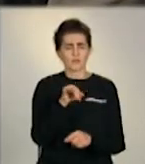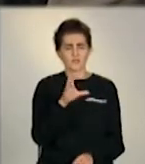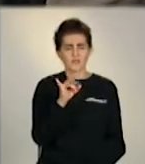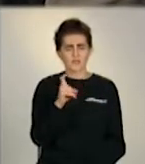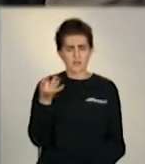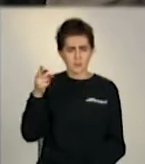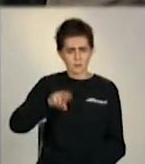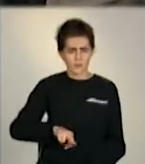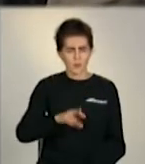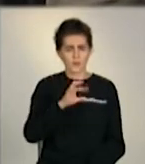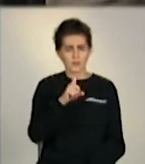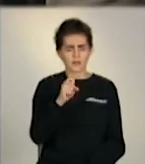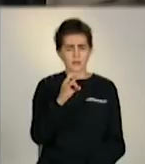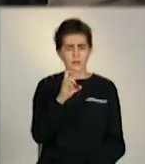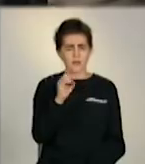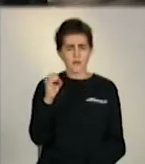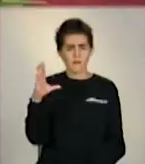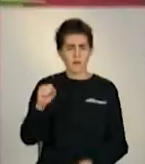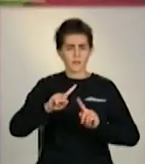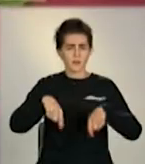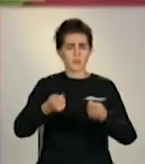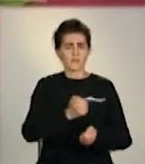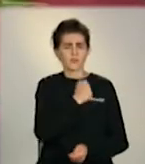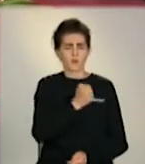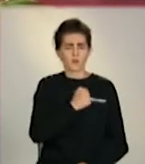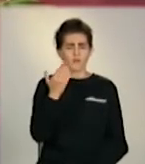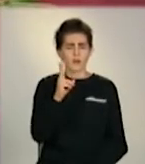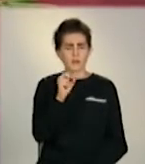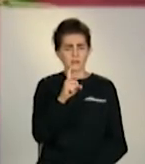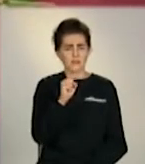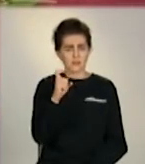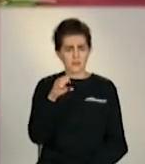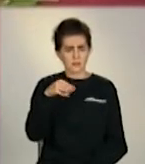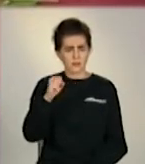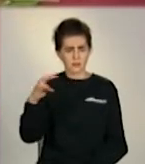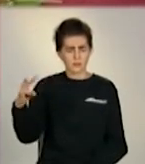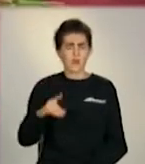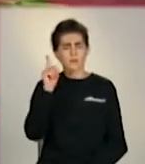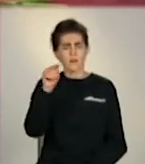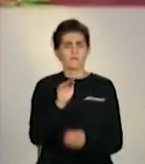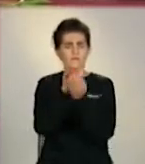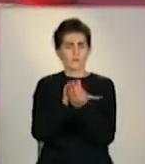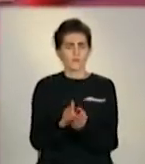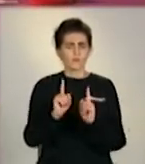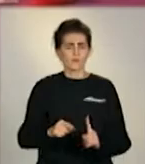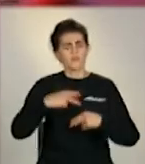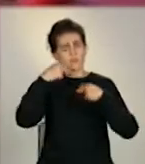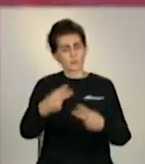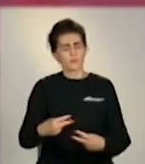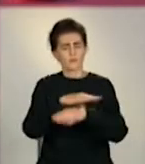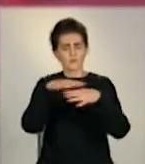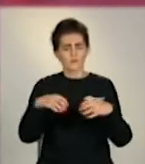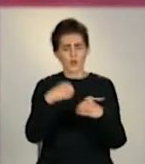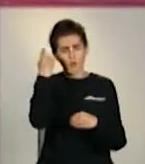УКГБ Базурбаєва. Його передали військовим Республіки Казахстан. На батьківщині солдата поховають з пошестями, а особисті